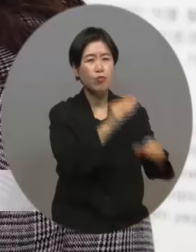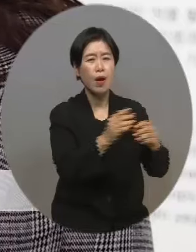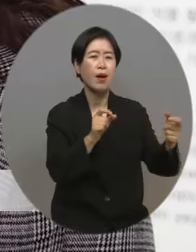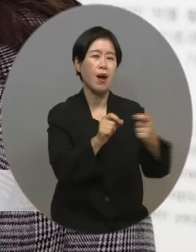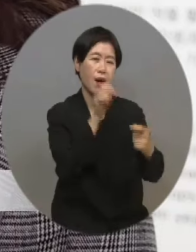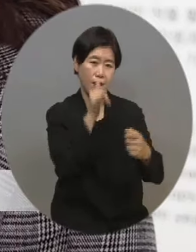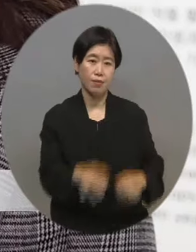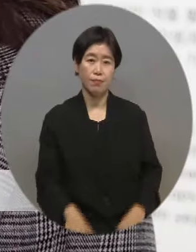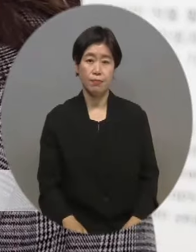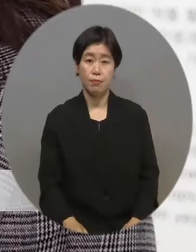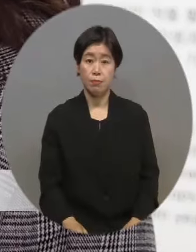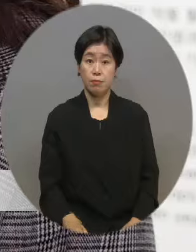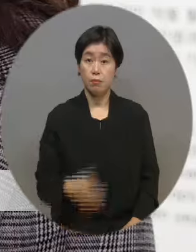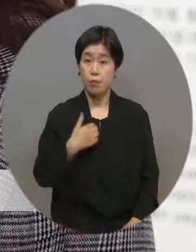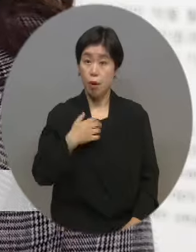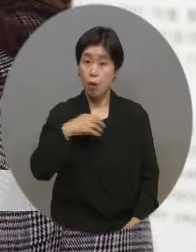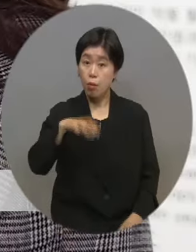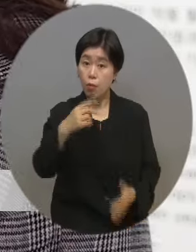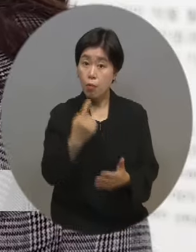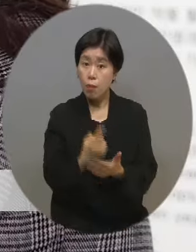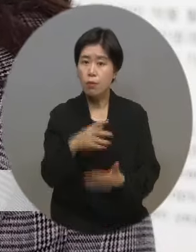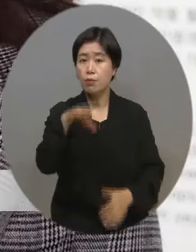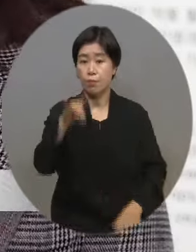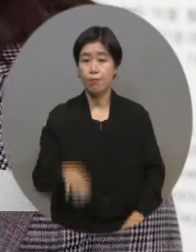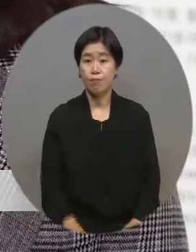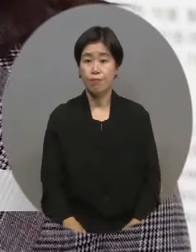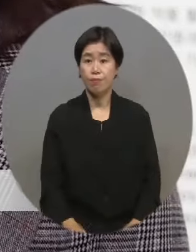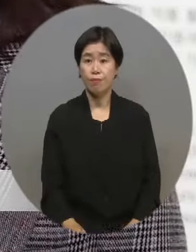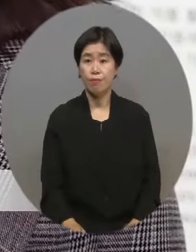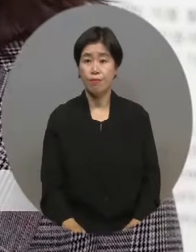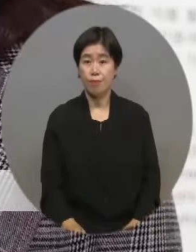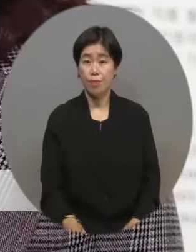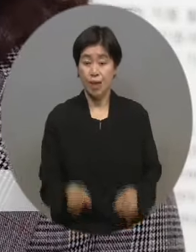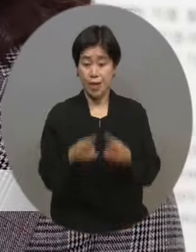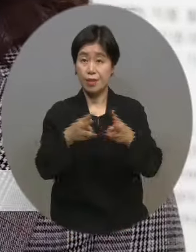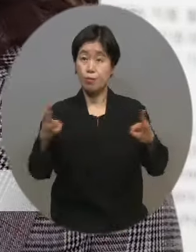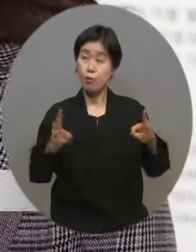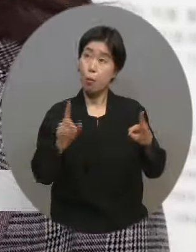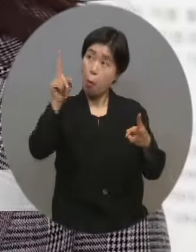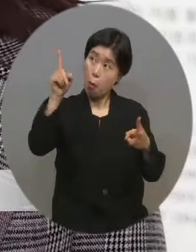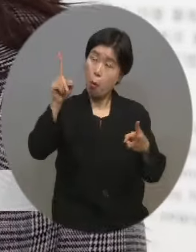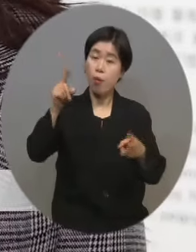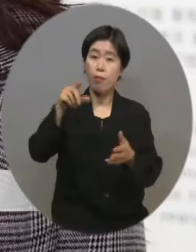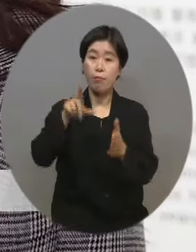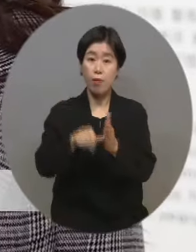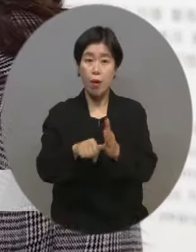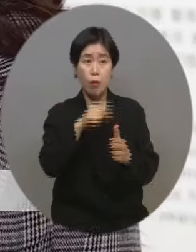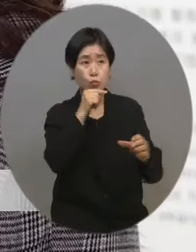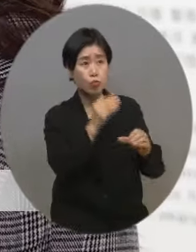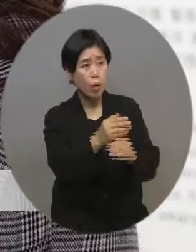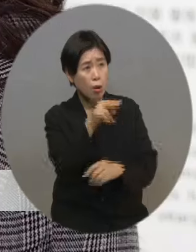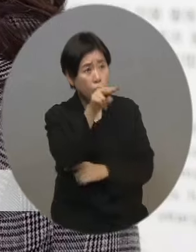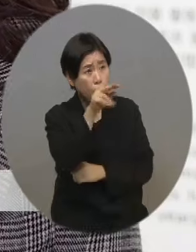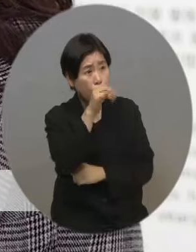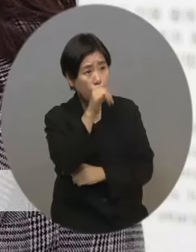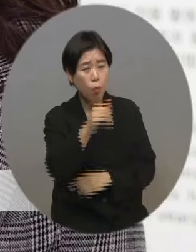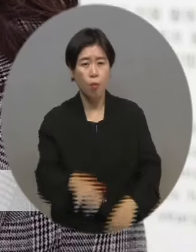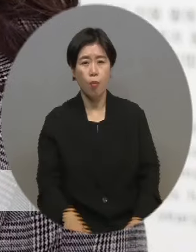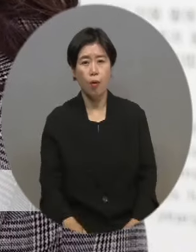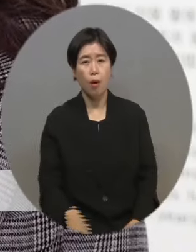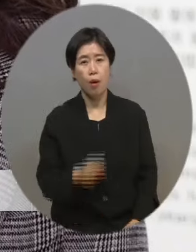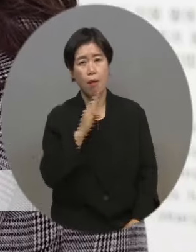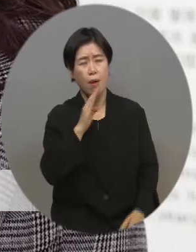저 여기 처음이에요. 그러니까 여기서 처음 와서 그 3층에 올라가서 그것도 보고 느낌이 어떤 느낌이냐면 애증의